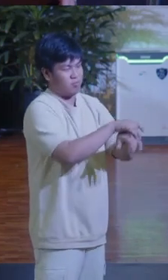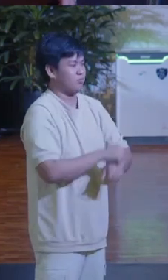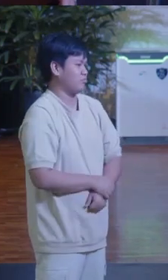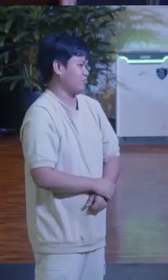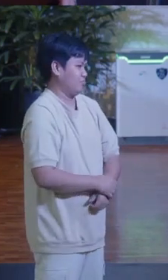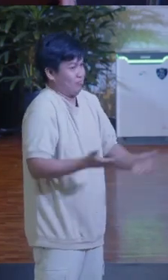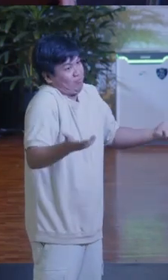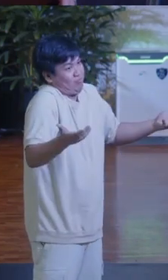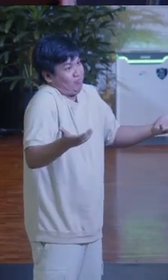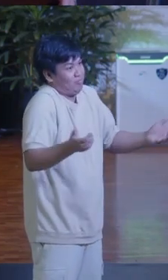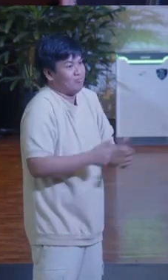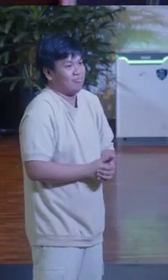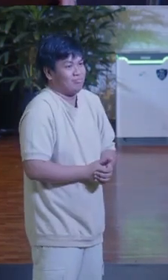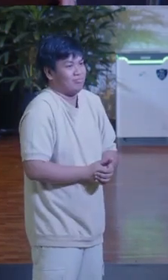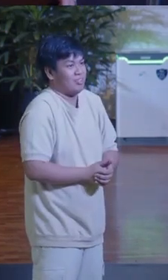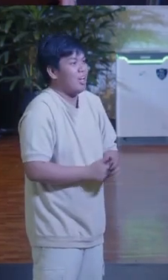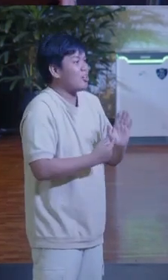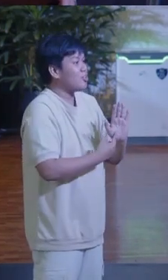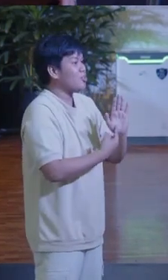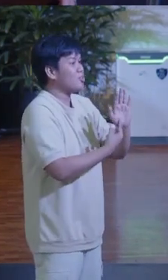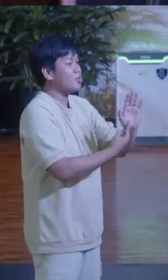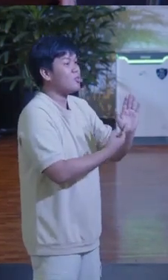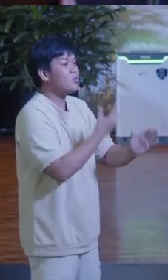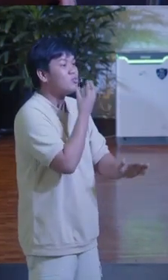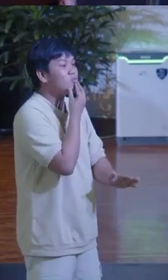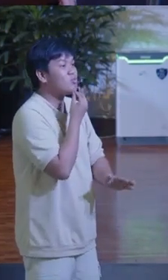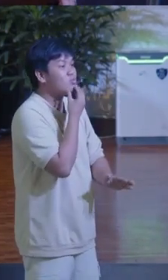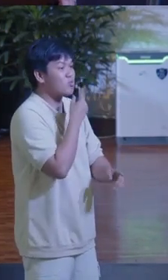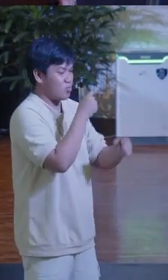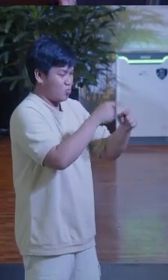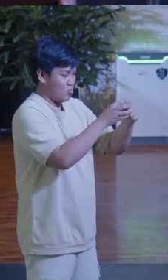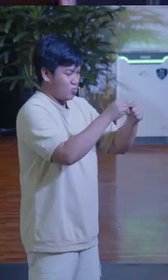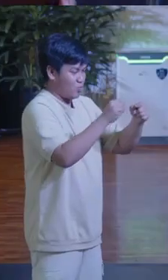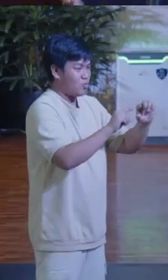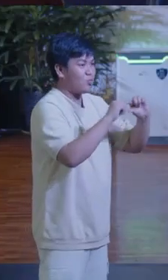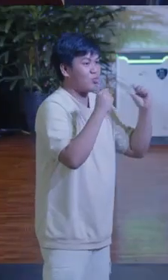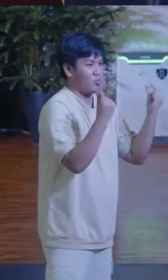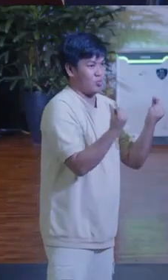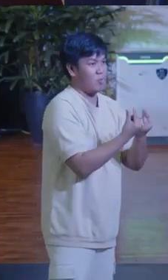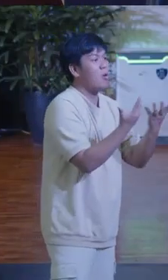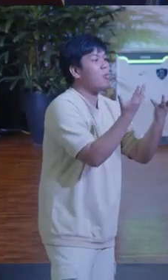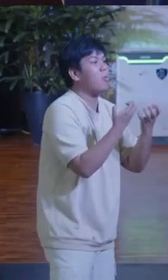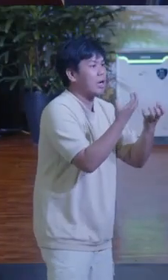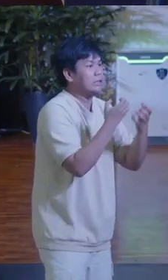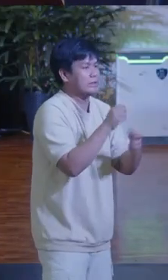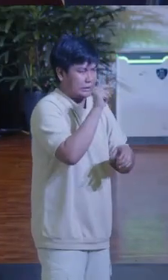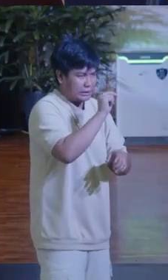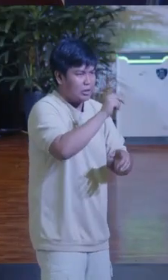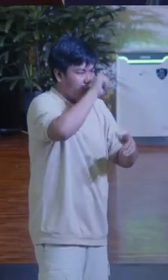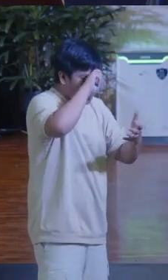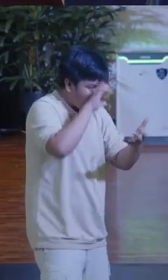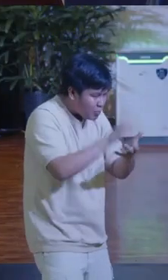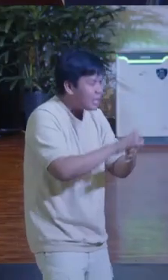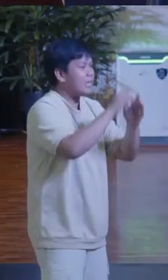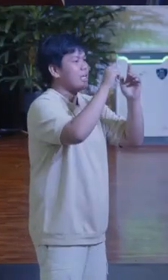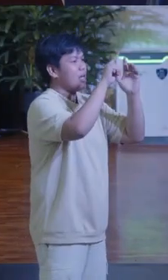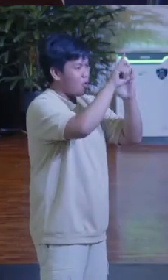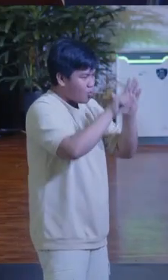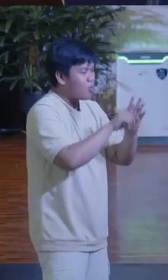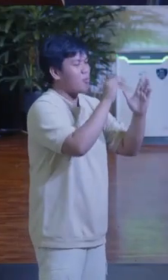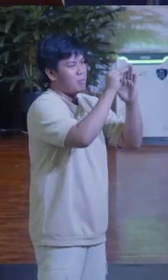refers to the Judaizers, yung circumcision party. Pero dahil sa pagkilos ni